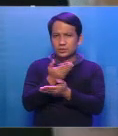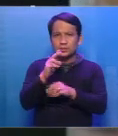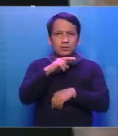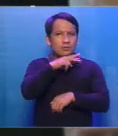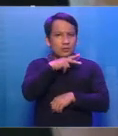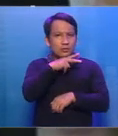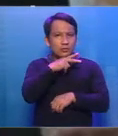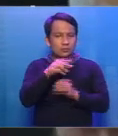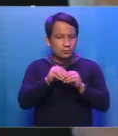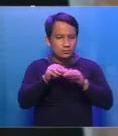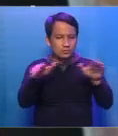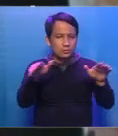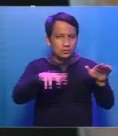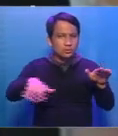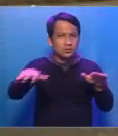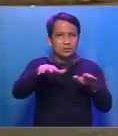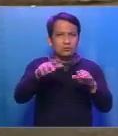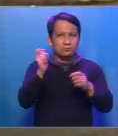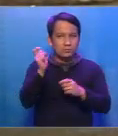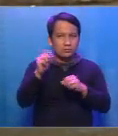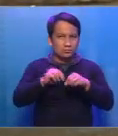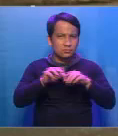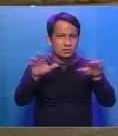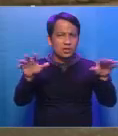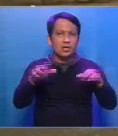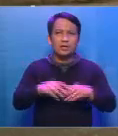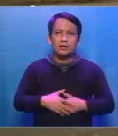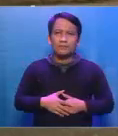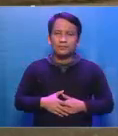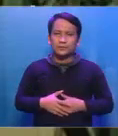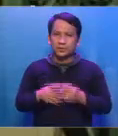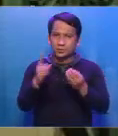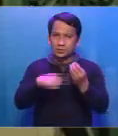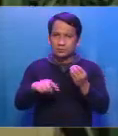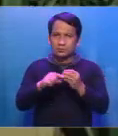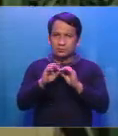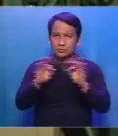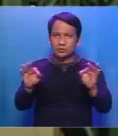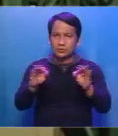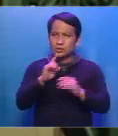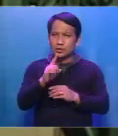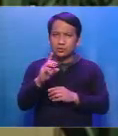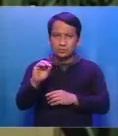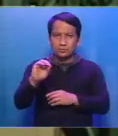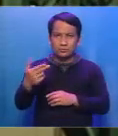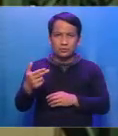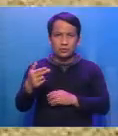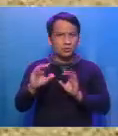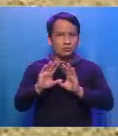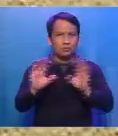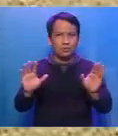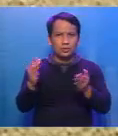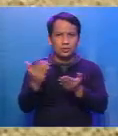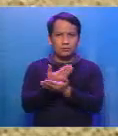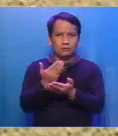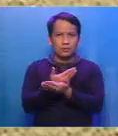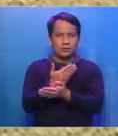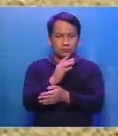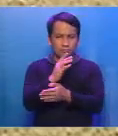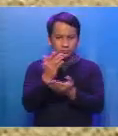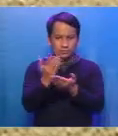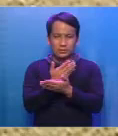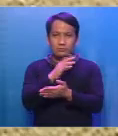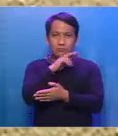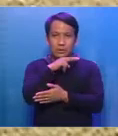at maka-infect sa human cells. Dito sa atin, siniguro ng Department of Health na wala namang nabataang bagong strain ng